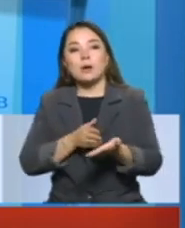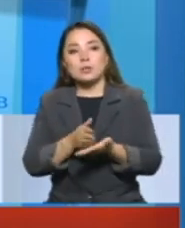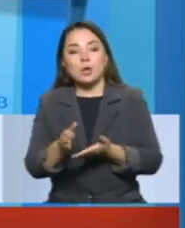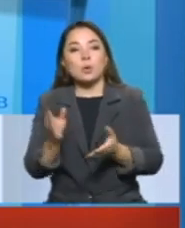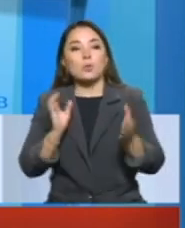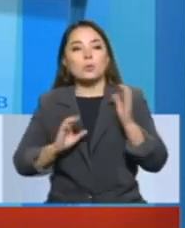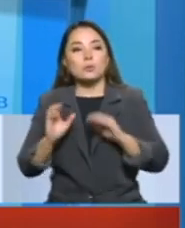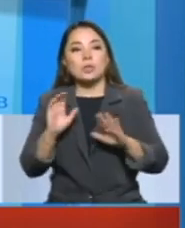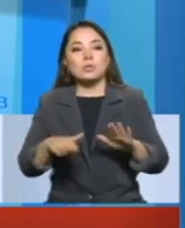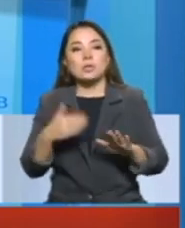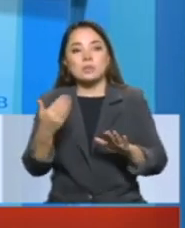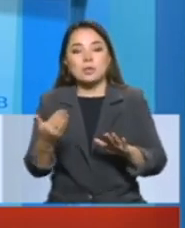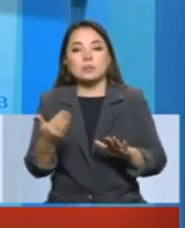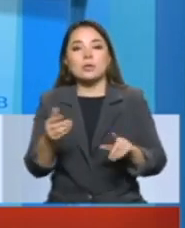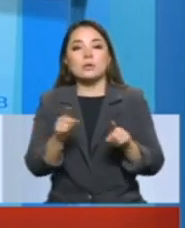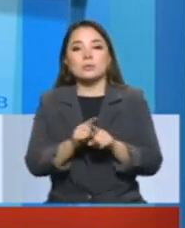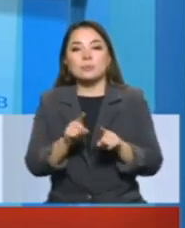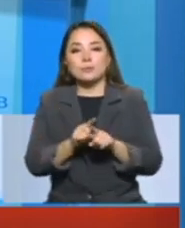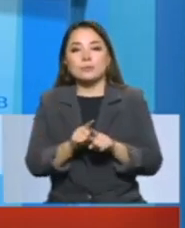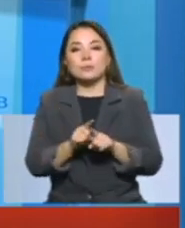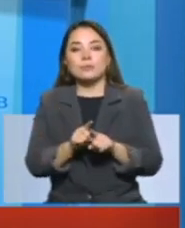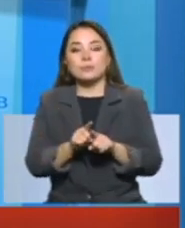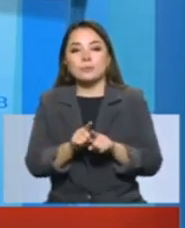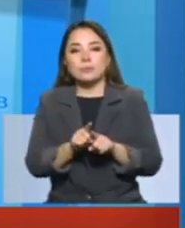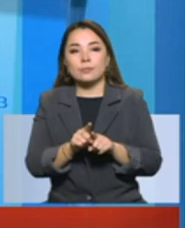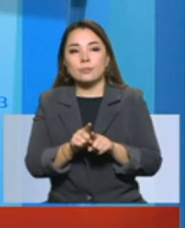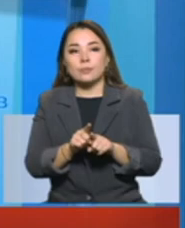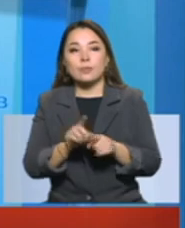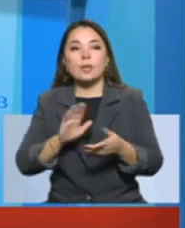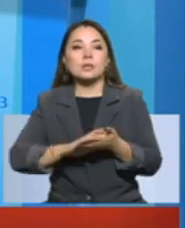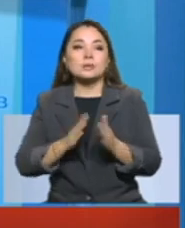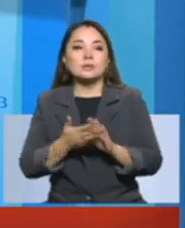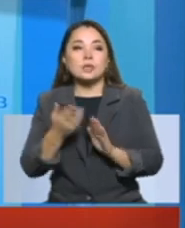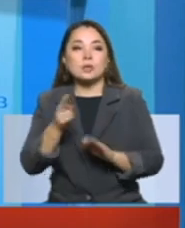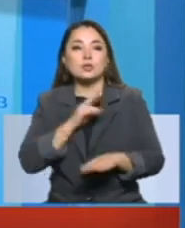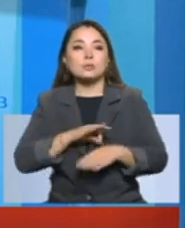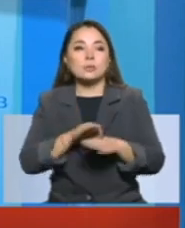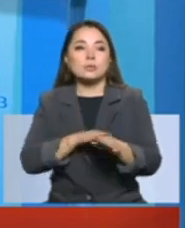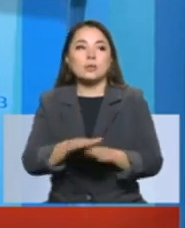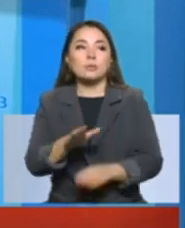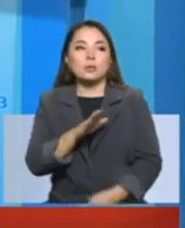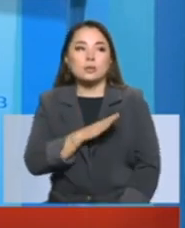бағыттағы университеті Эколь Нормальмен келісім шартқа отырды.